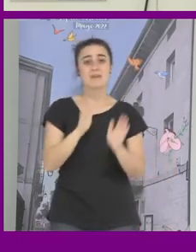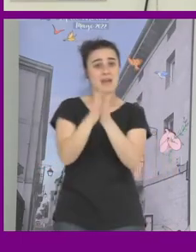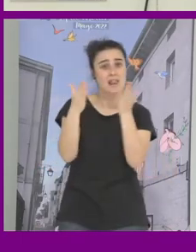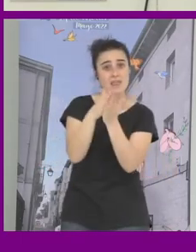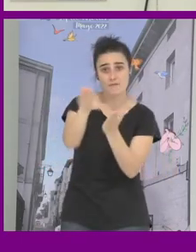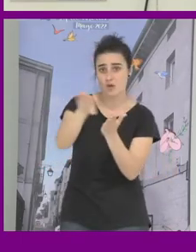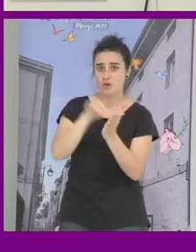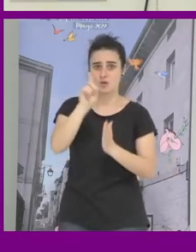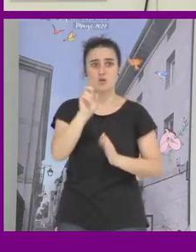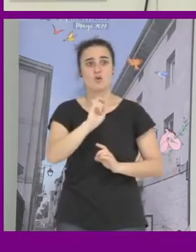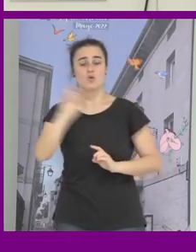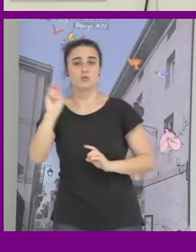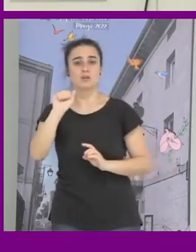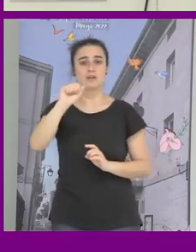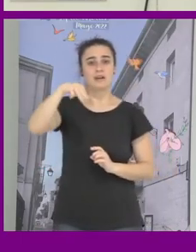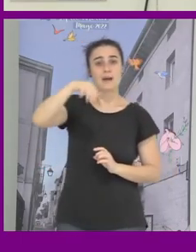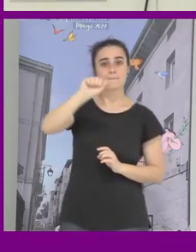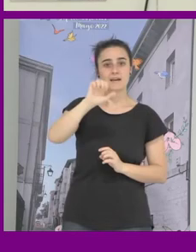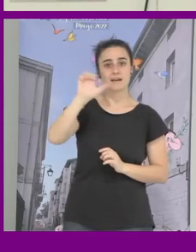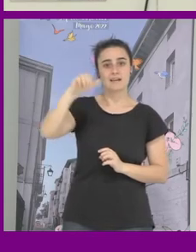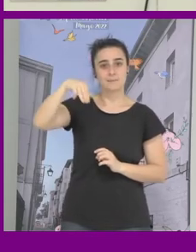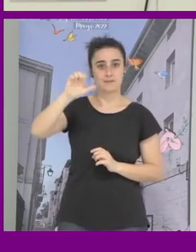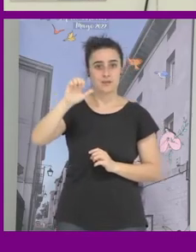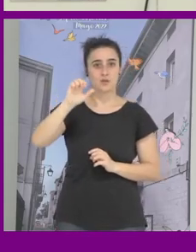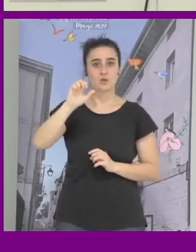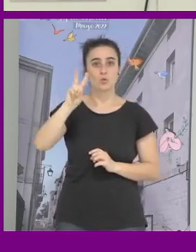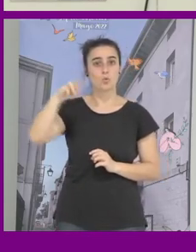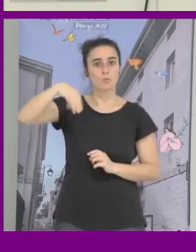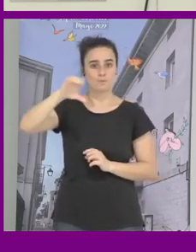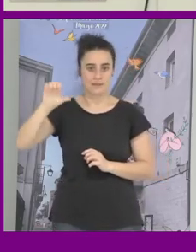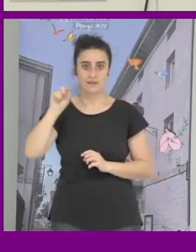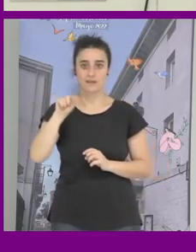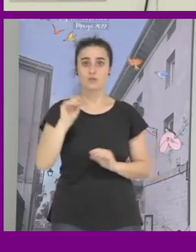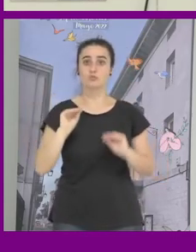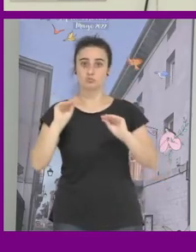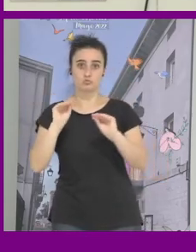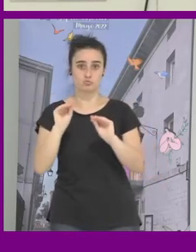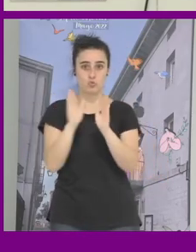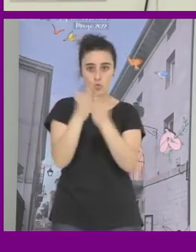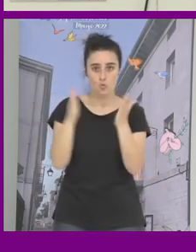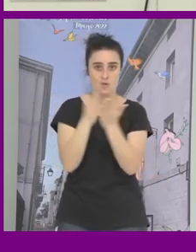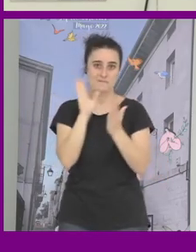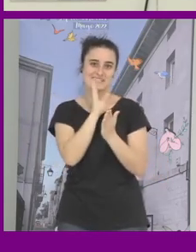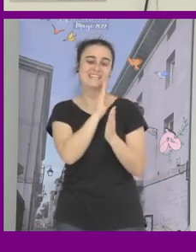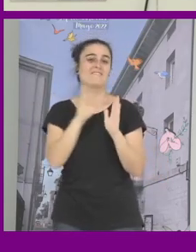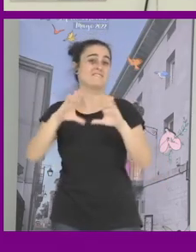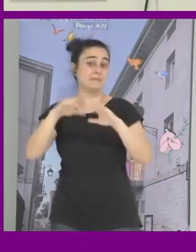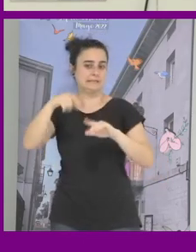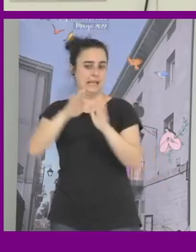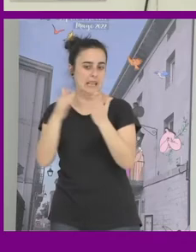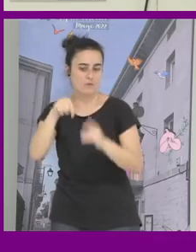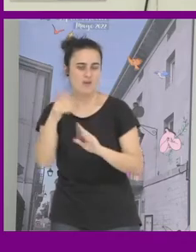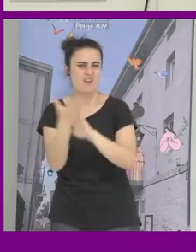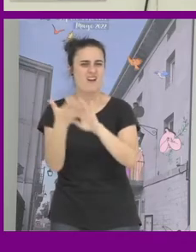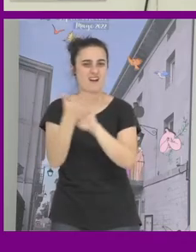eta ama eme ume izeneko amatasun feministei buruzko liburu batetik, eta hor agertzen den ama